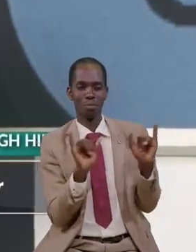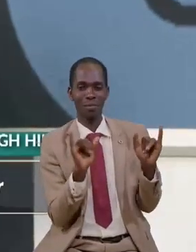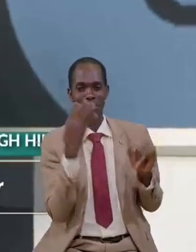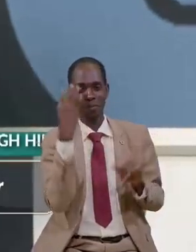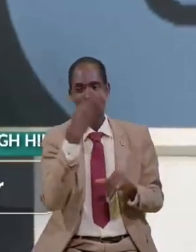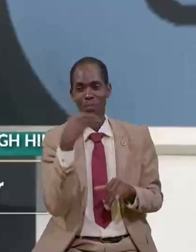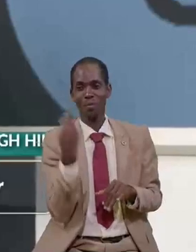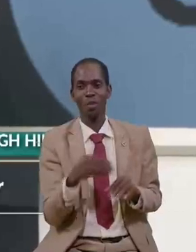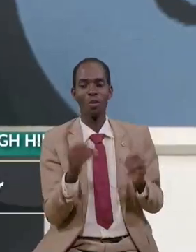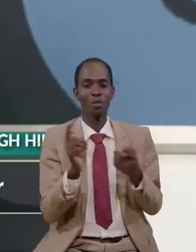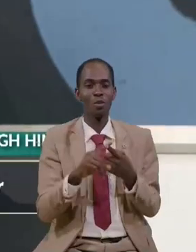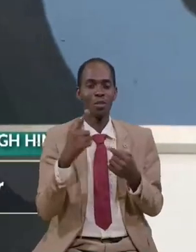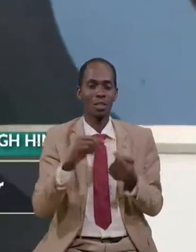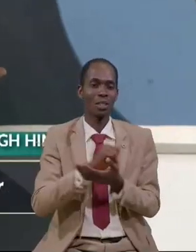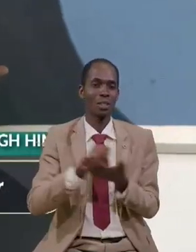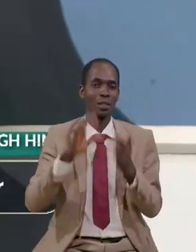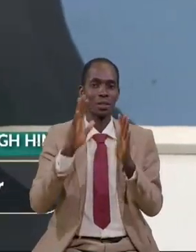Briller.